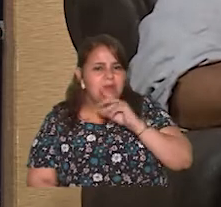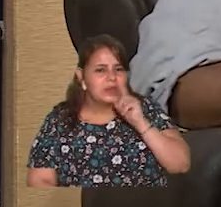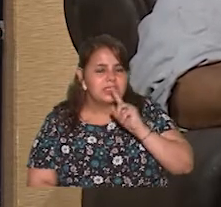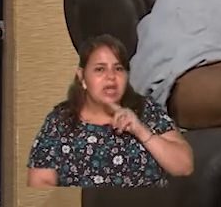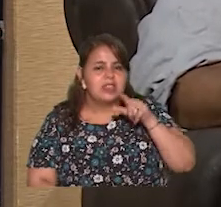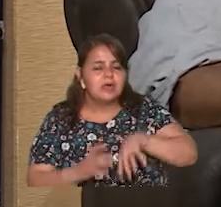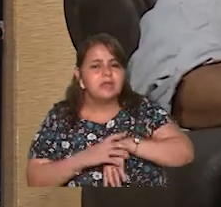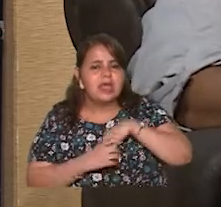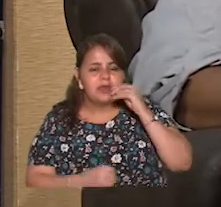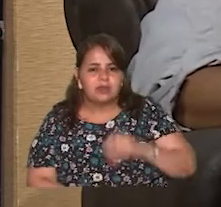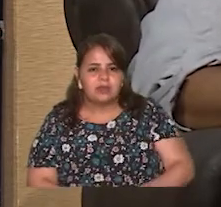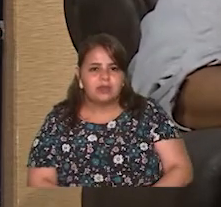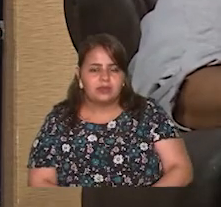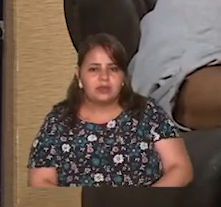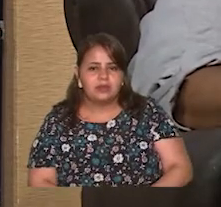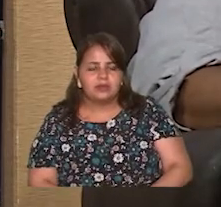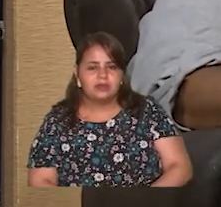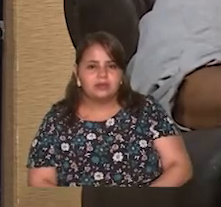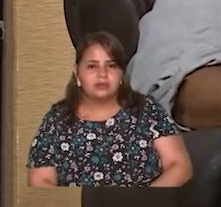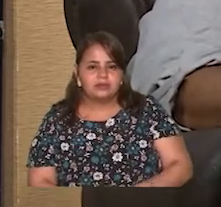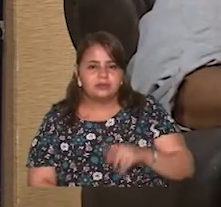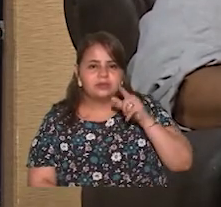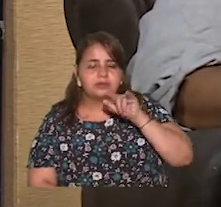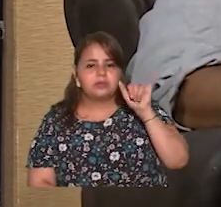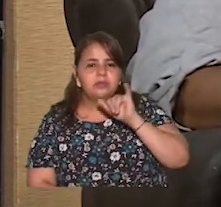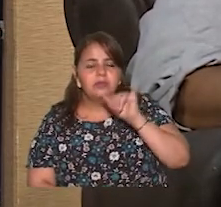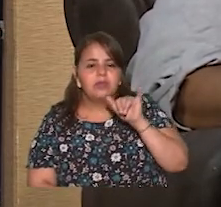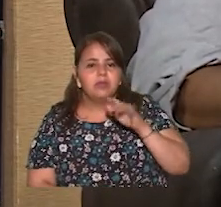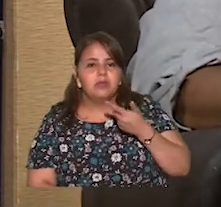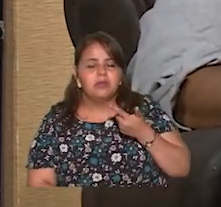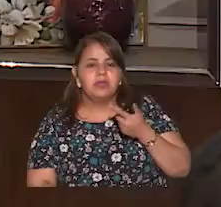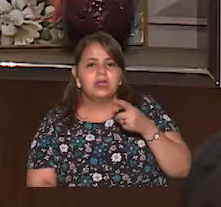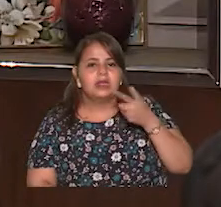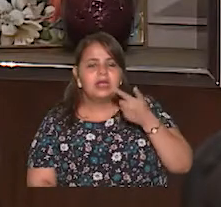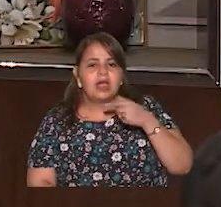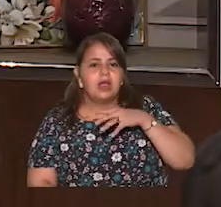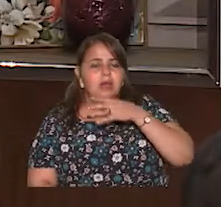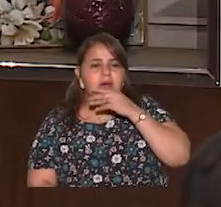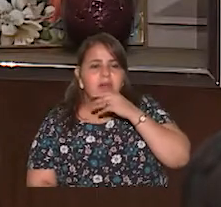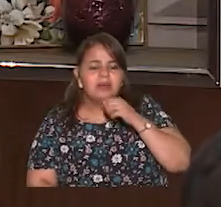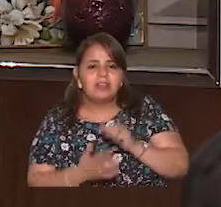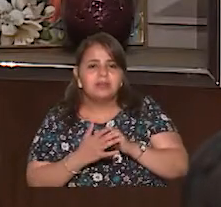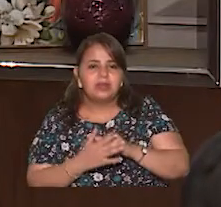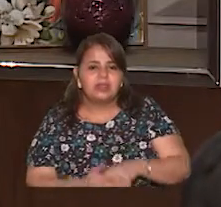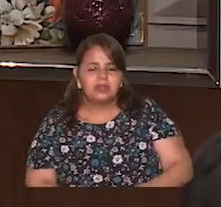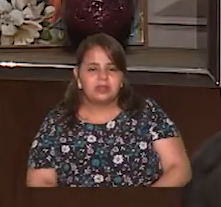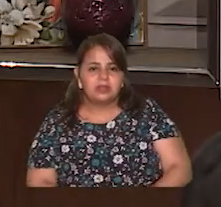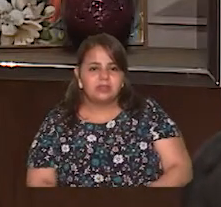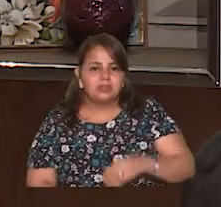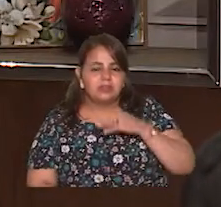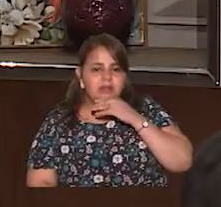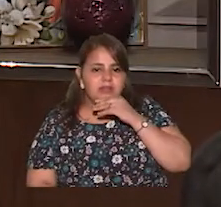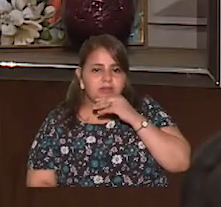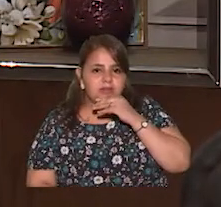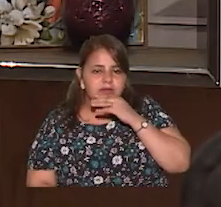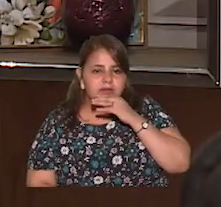بتفعل. انا هاخد من كلام حضرتك عن دور الاب بقى، خليني يعني برضو انا هتطرق لنقطه محببه يمكن